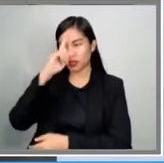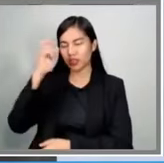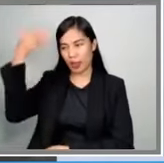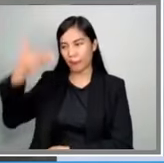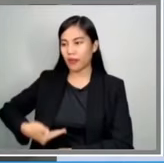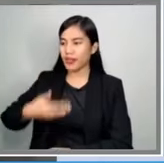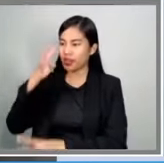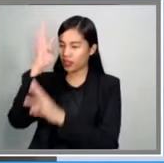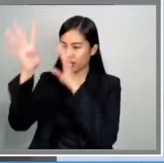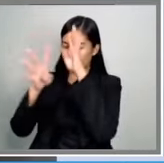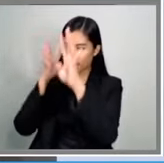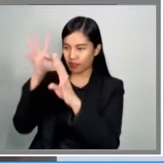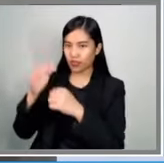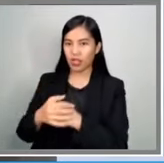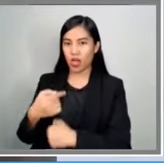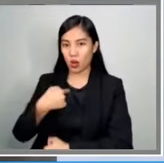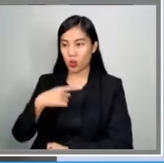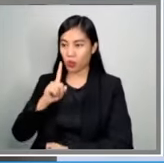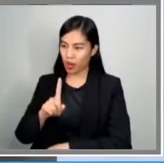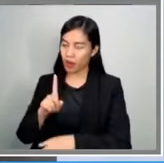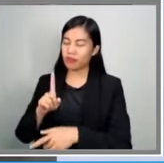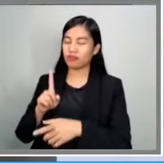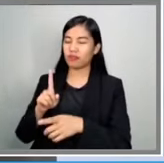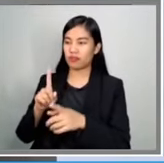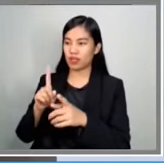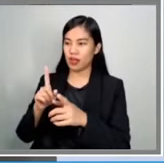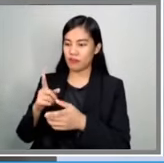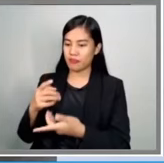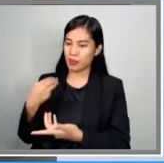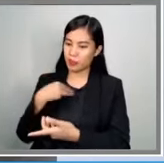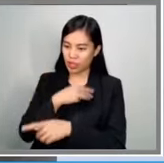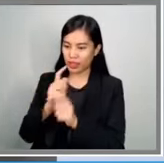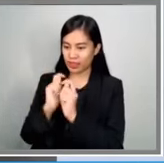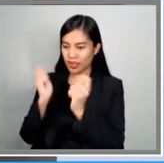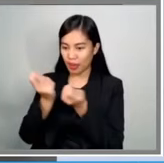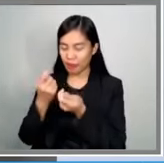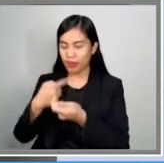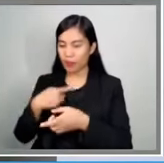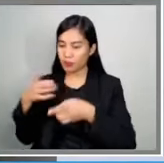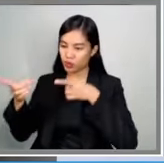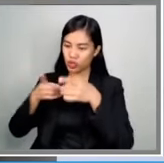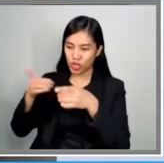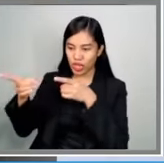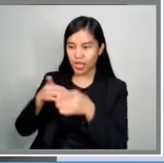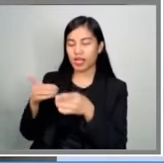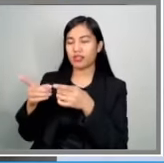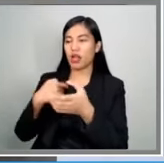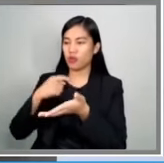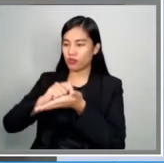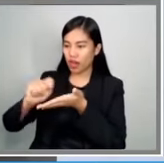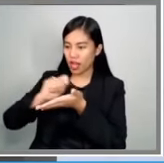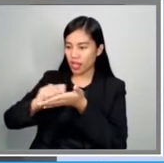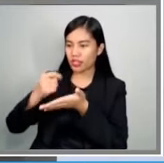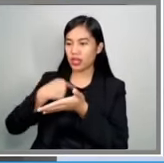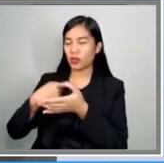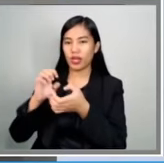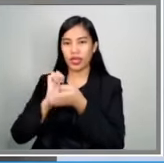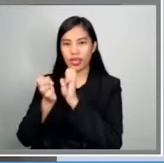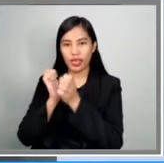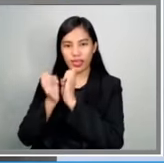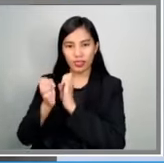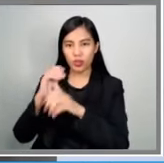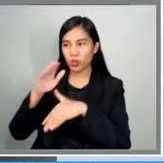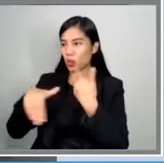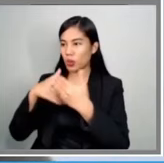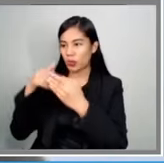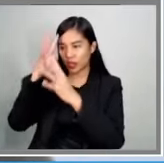I'm a one-man team, so I direct it, I write it, I edit it, and then lahat yung buong creative process ako, and